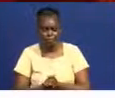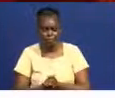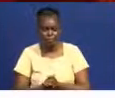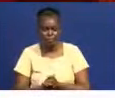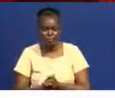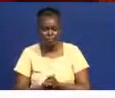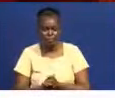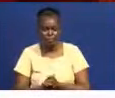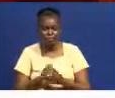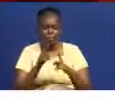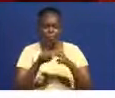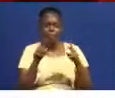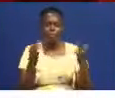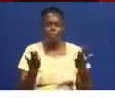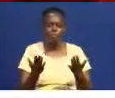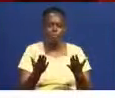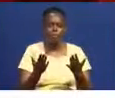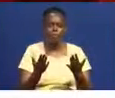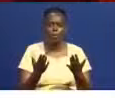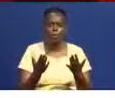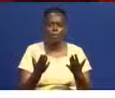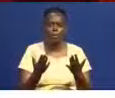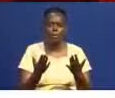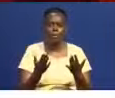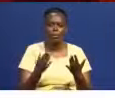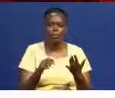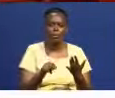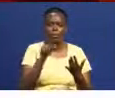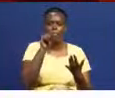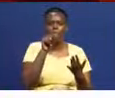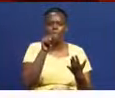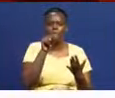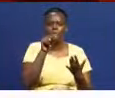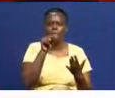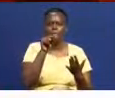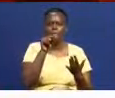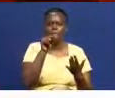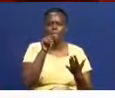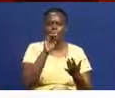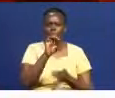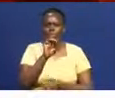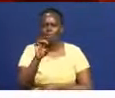kuanzia ukumbi wa magharibi mpaka mashariki,